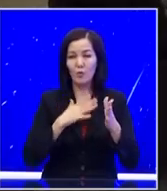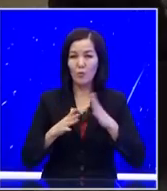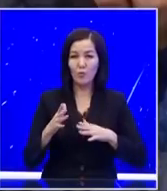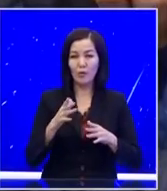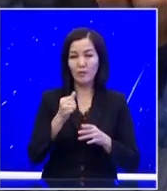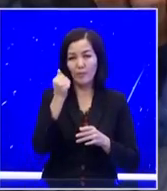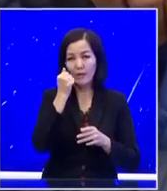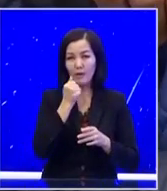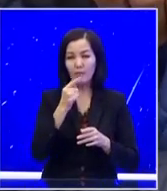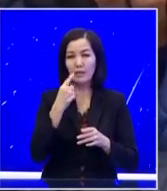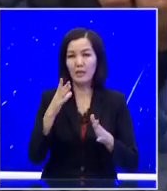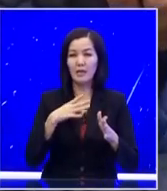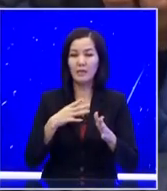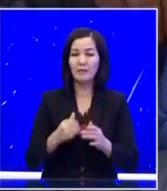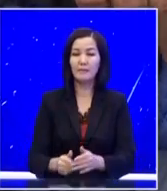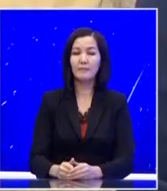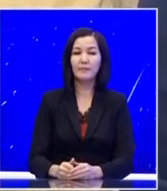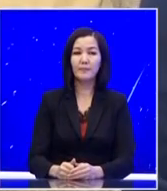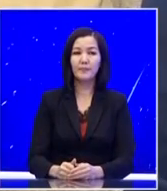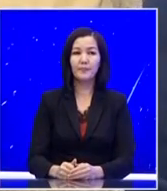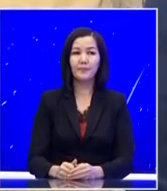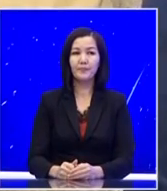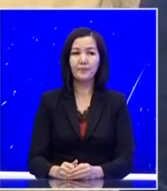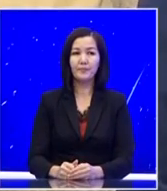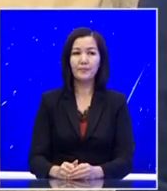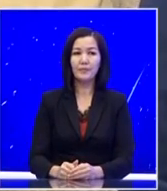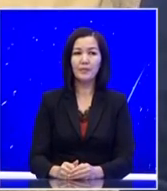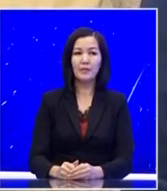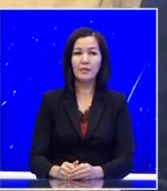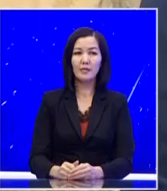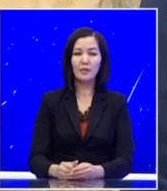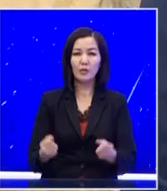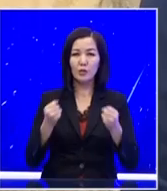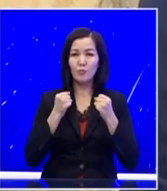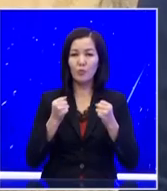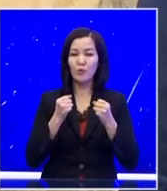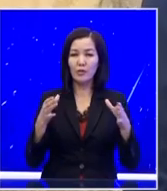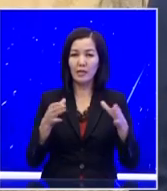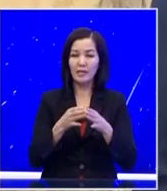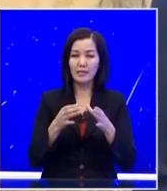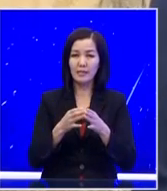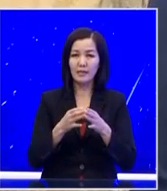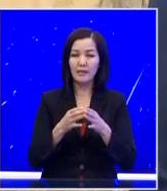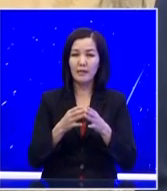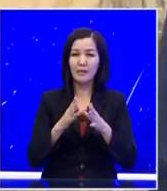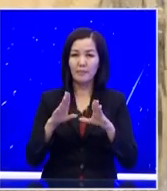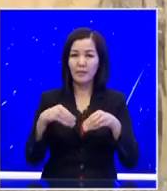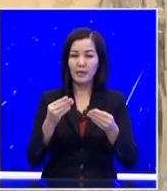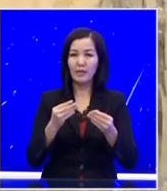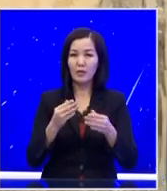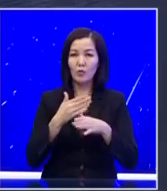Төтенше жағдай кезінде көрсетілген көмекке риза. Спорт комитетінің жасалған шарасына үлкен рахмет айтам. Үлкен алғыс айтам